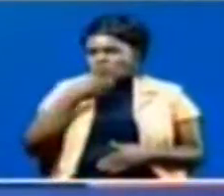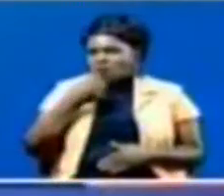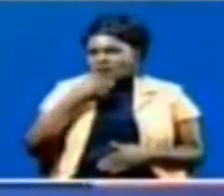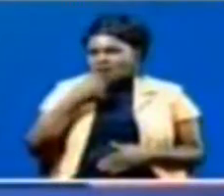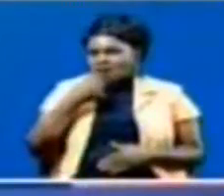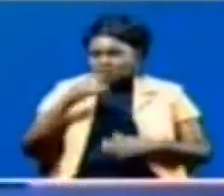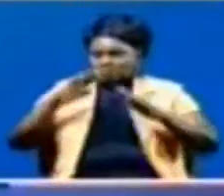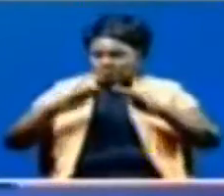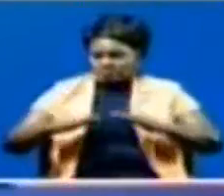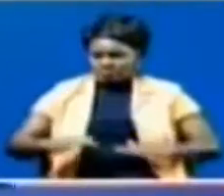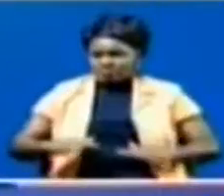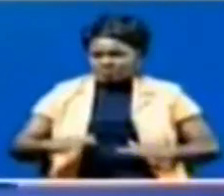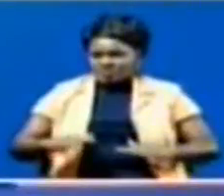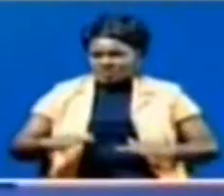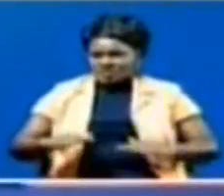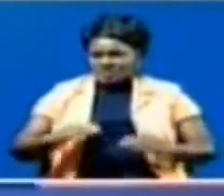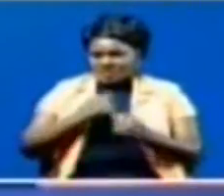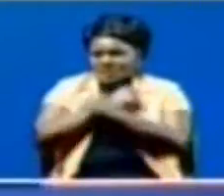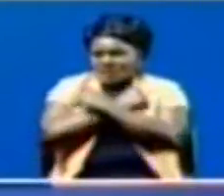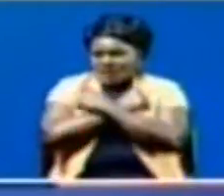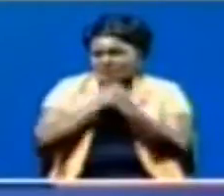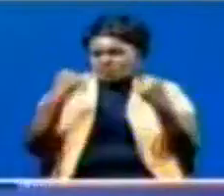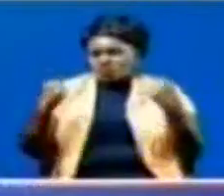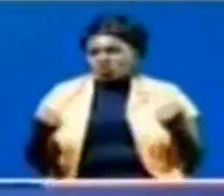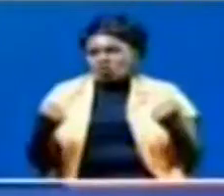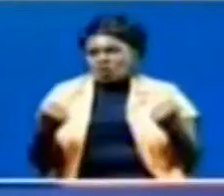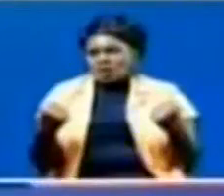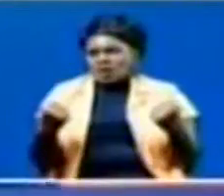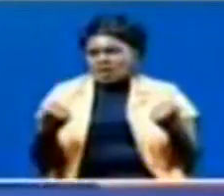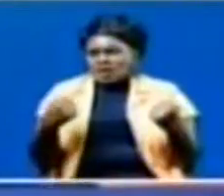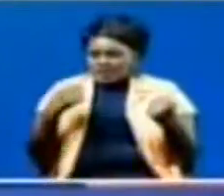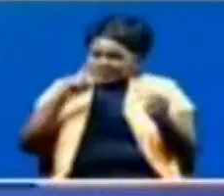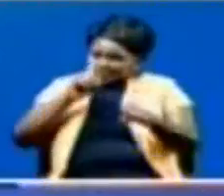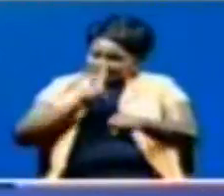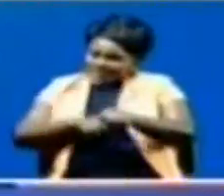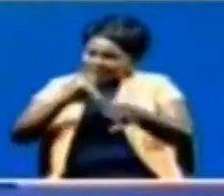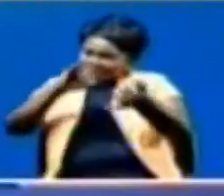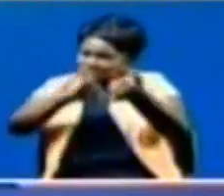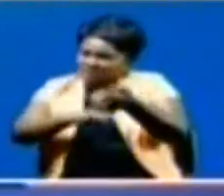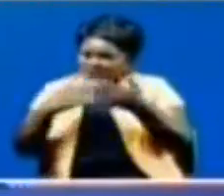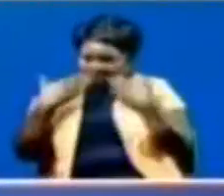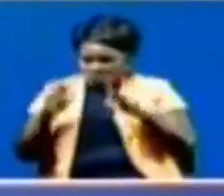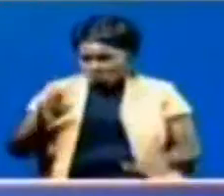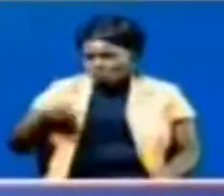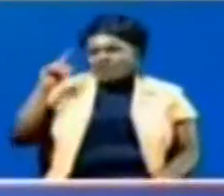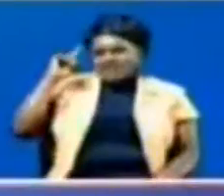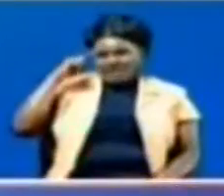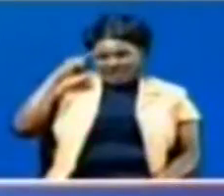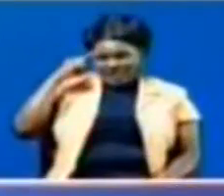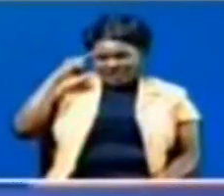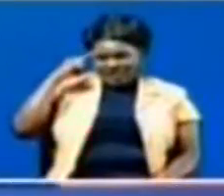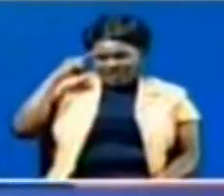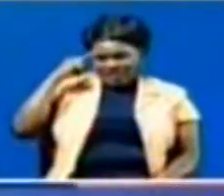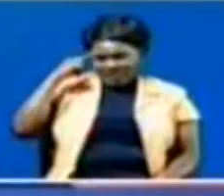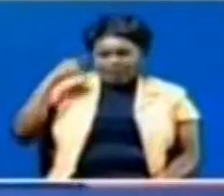kiume inashuka. Ndio maana yake unapata mapenzi mazuri. Sasa angalia. Nikisha kuoa nikipeleka nyumbani, akili za mwanamume ni kwamba lile